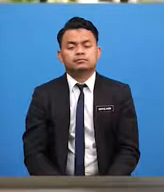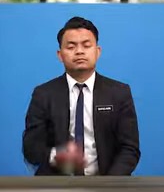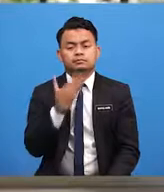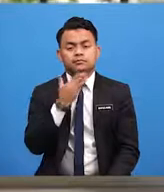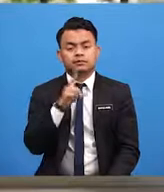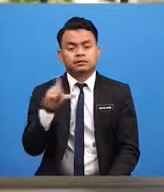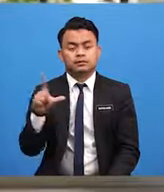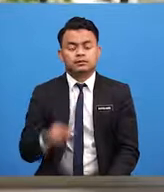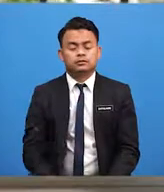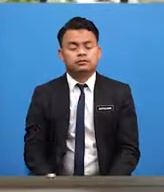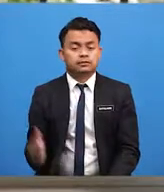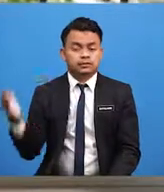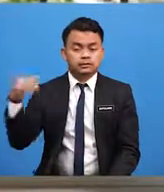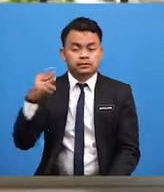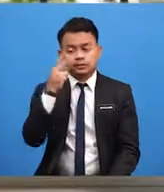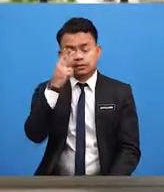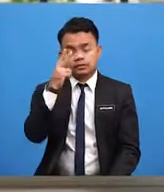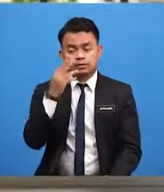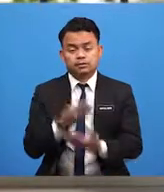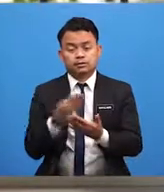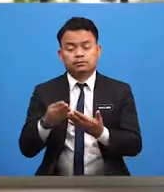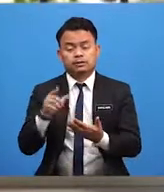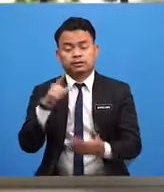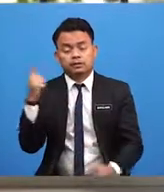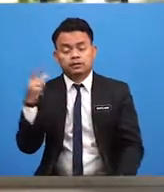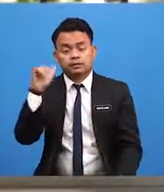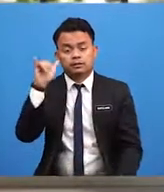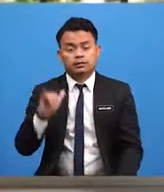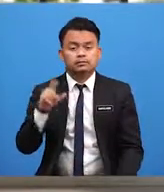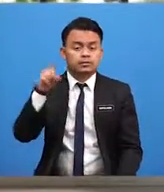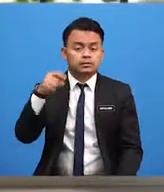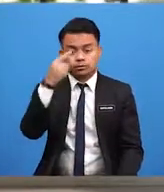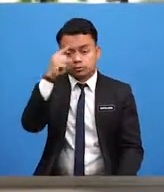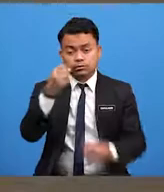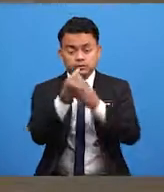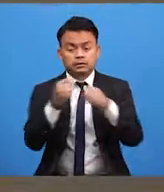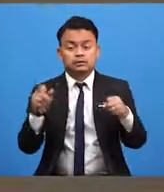Baiklah. Mari lihat bahan-bahan lain yang diperlukan untuk menyediakan stok ayam.